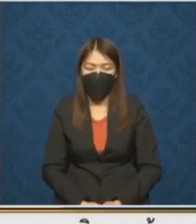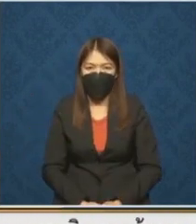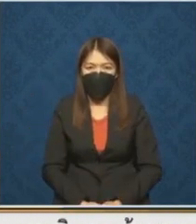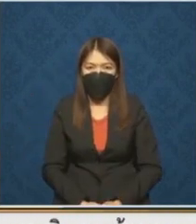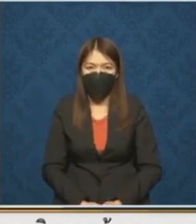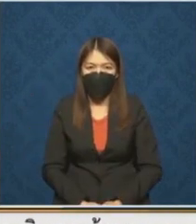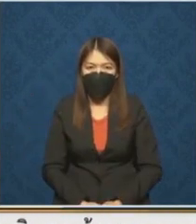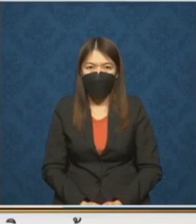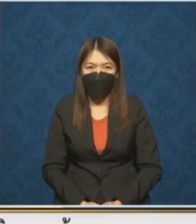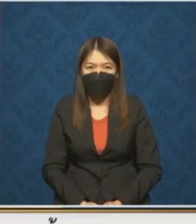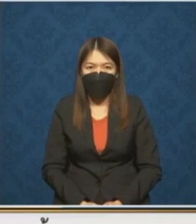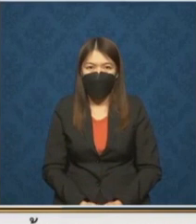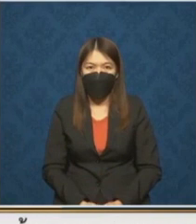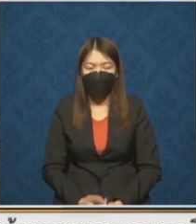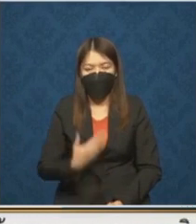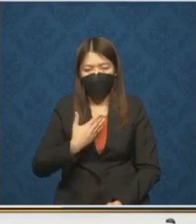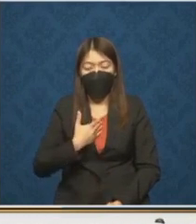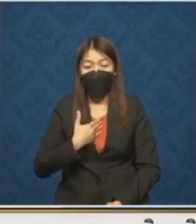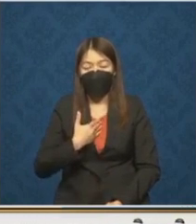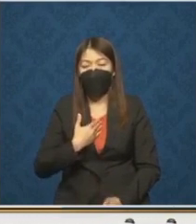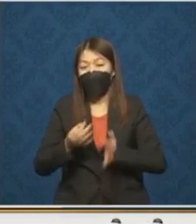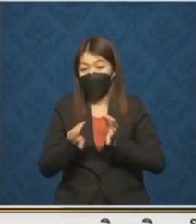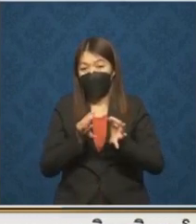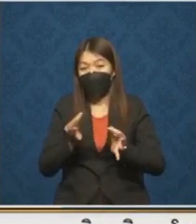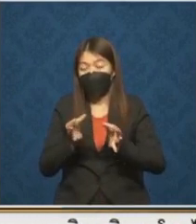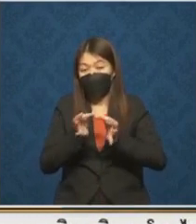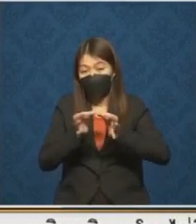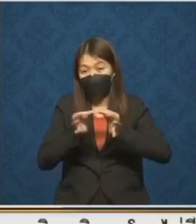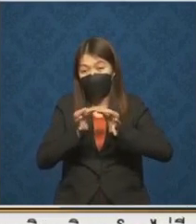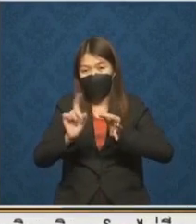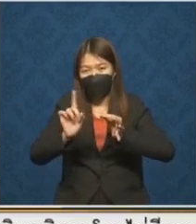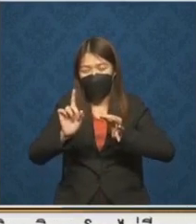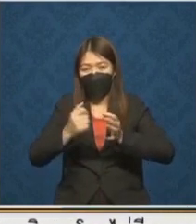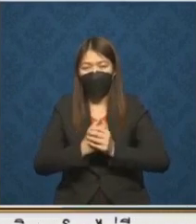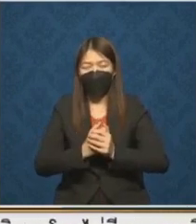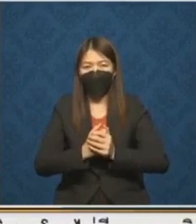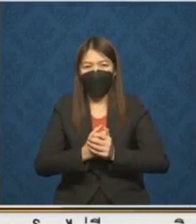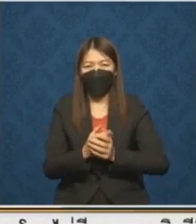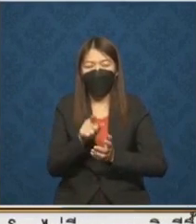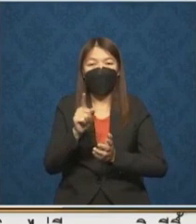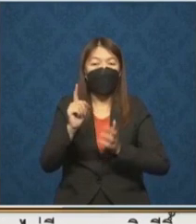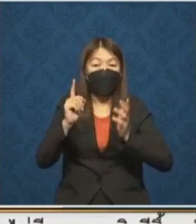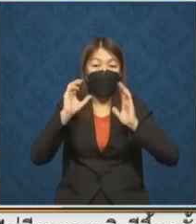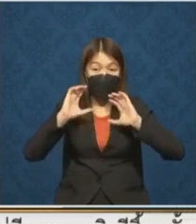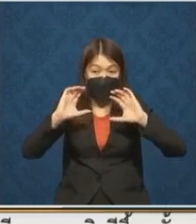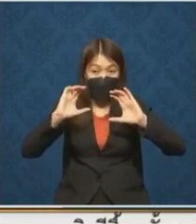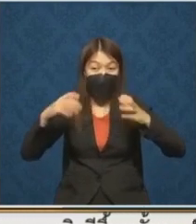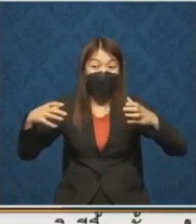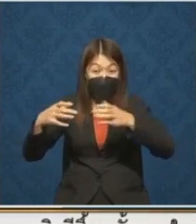การที่อันนี้ผมจะชี้ให้เห็นว่าการที่รัฐบาลชุดนี้